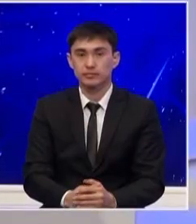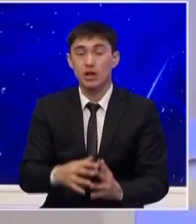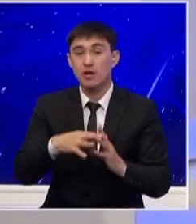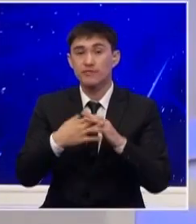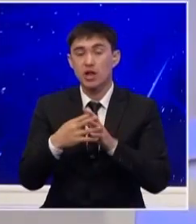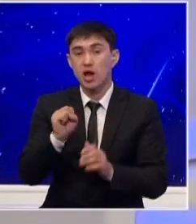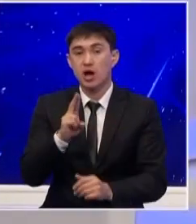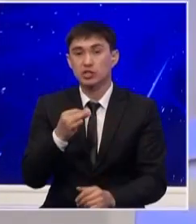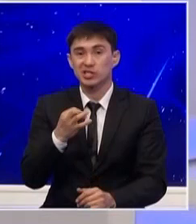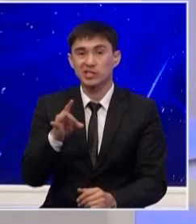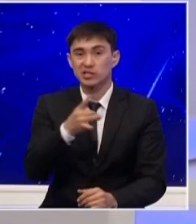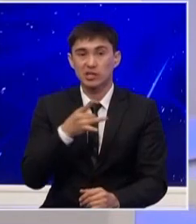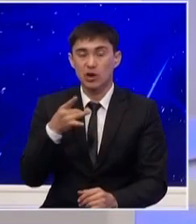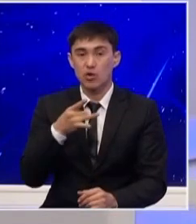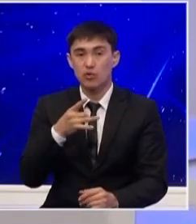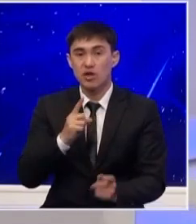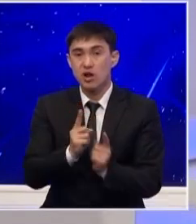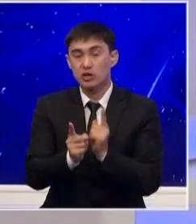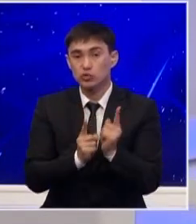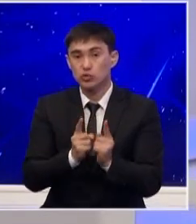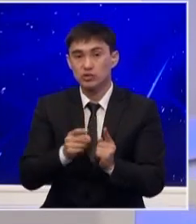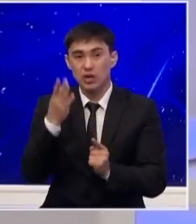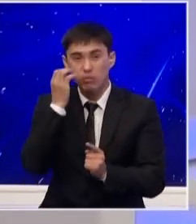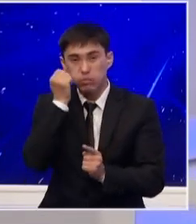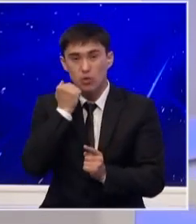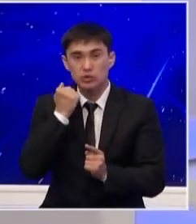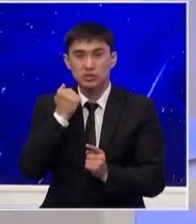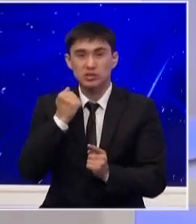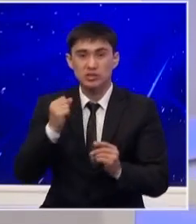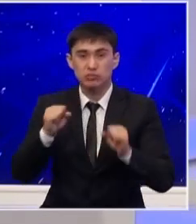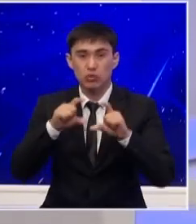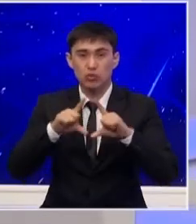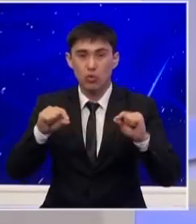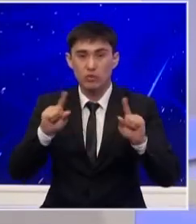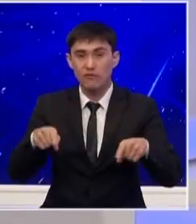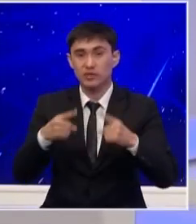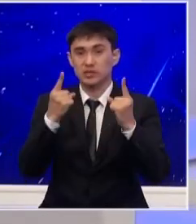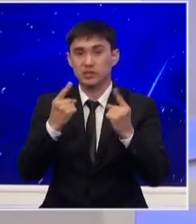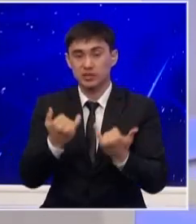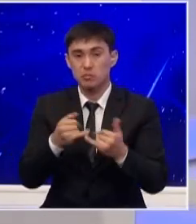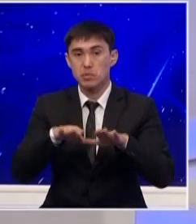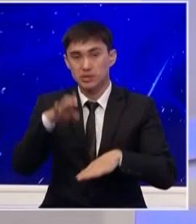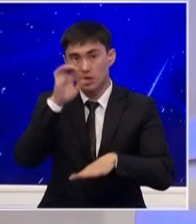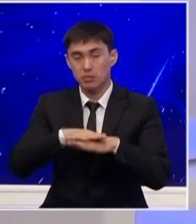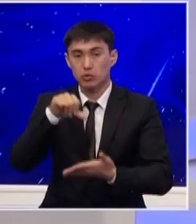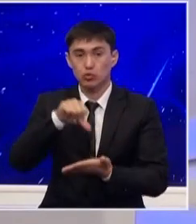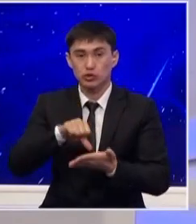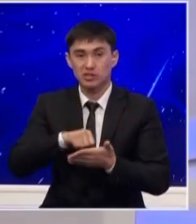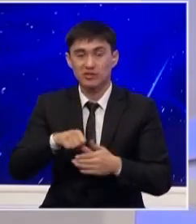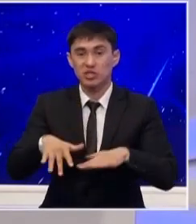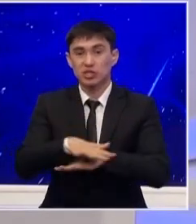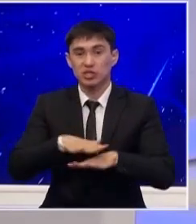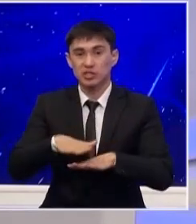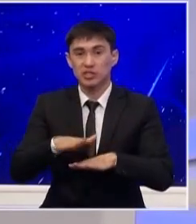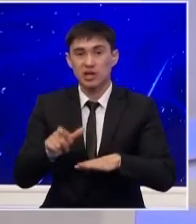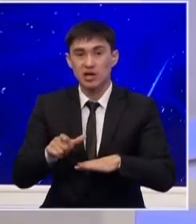В селе Акши Илийского района реконструировали заброшенный спортивный комплекс. В его возрождении помимо местного акимата приняли участие жители села